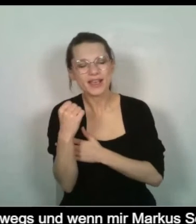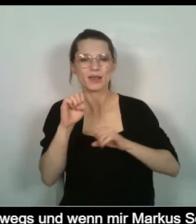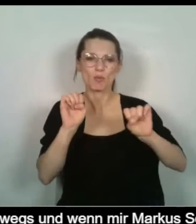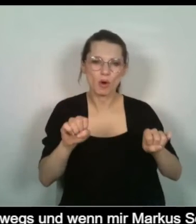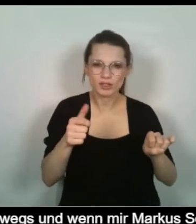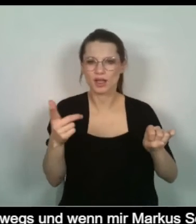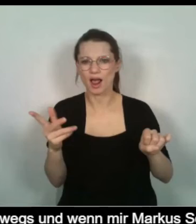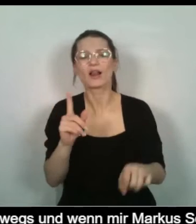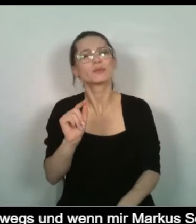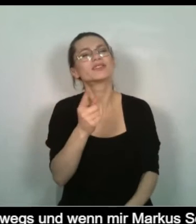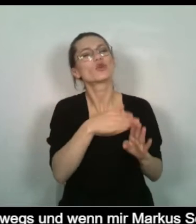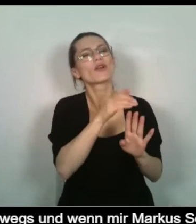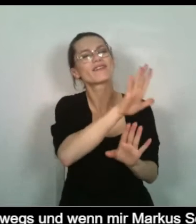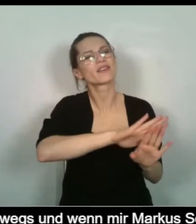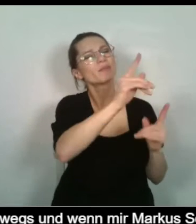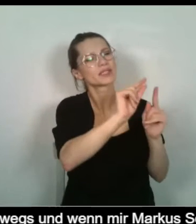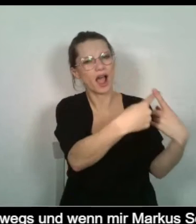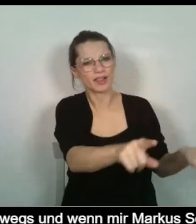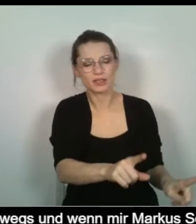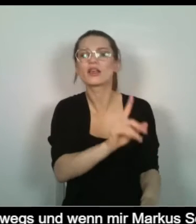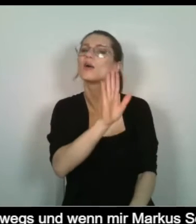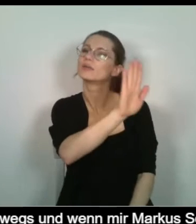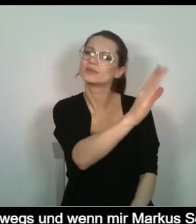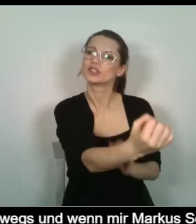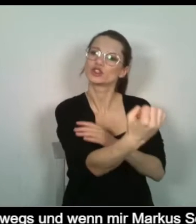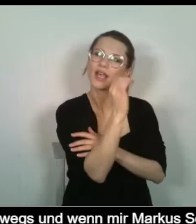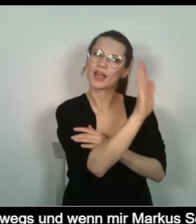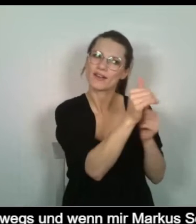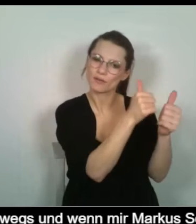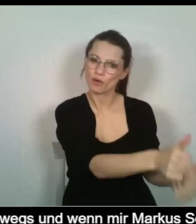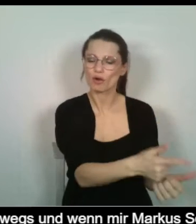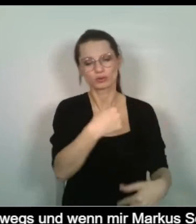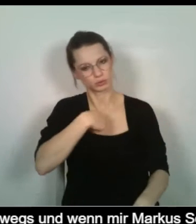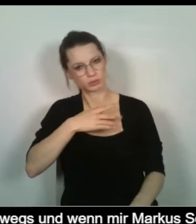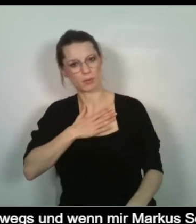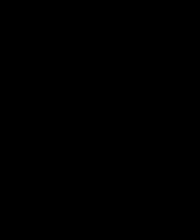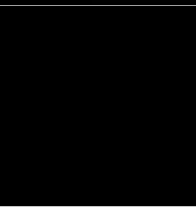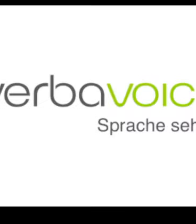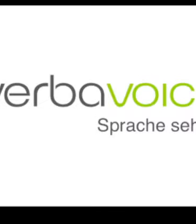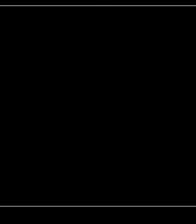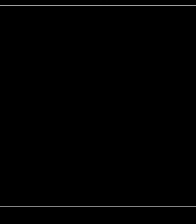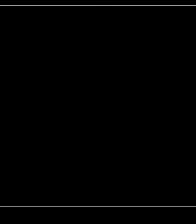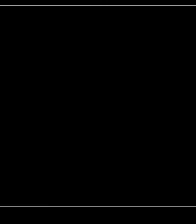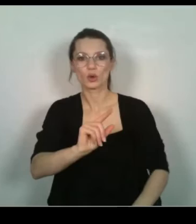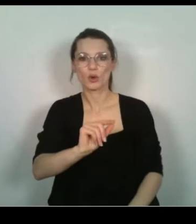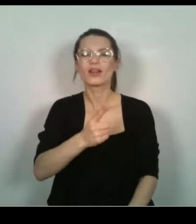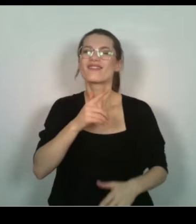bisschen anders noch als in NRW. Aber deswegen sagen wir, jeder soll auch nach seiner Stärke die erneuerbaren Energien einsetzen. Wir setzen...